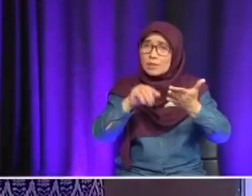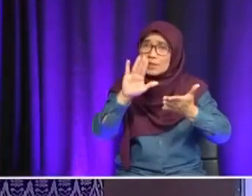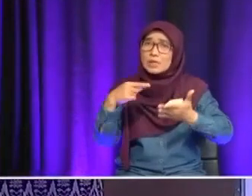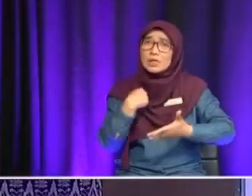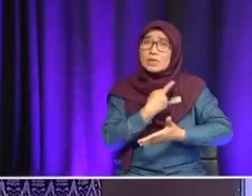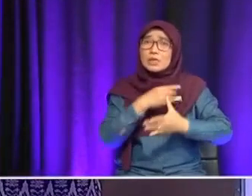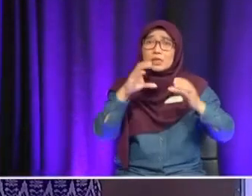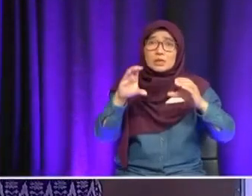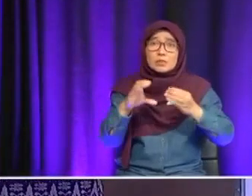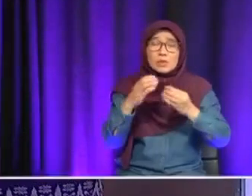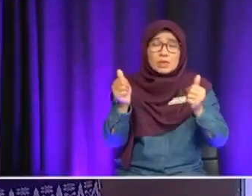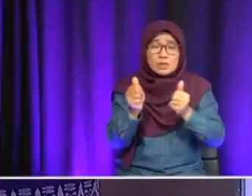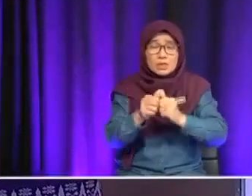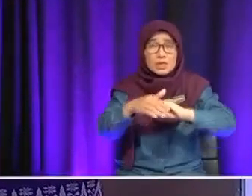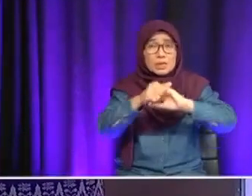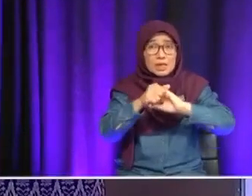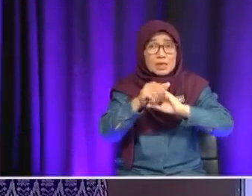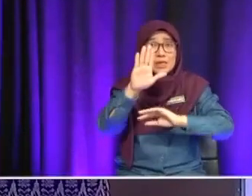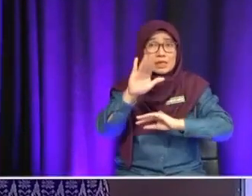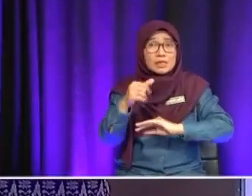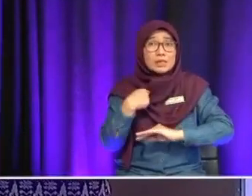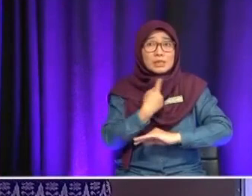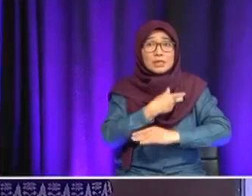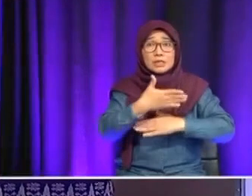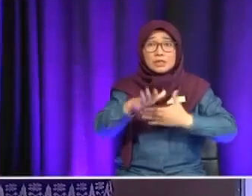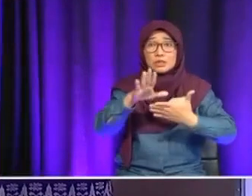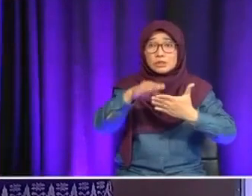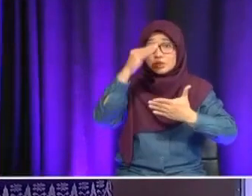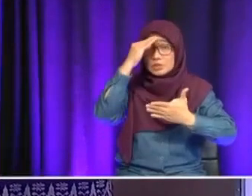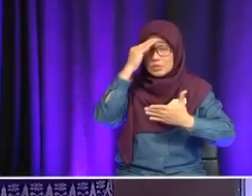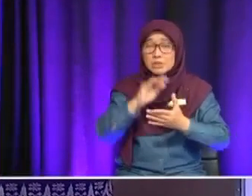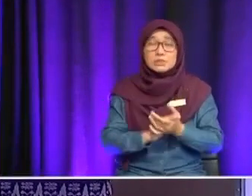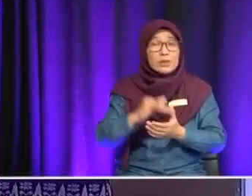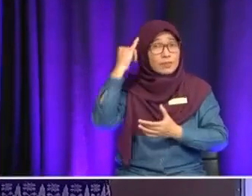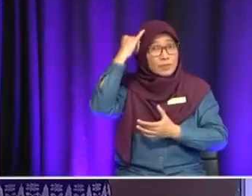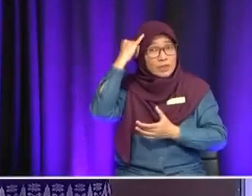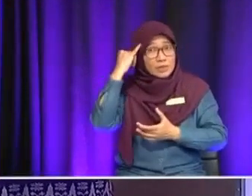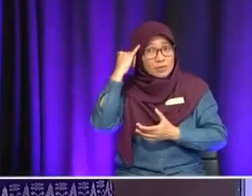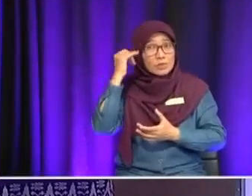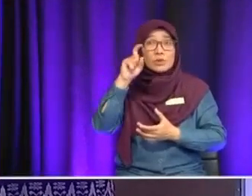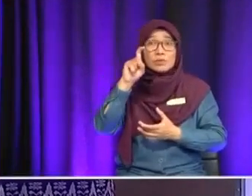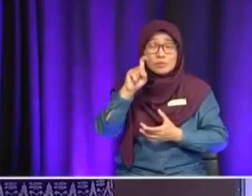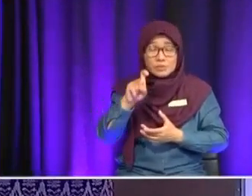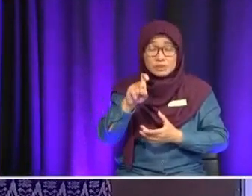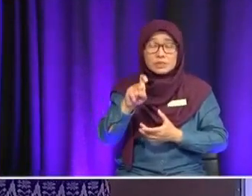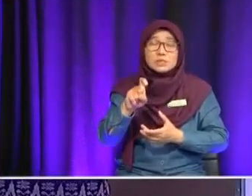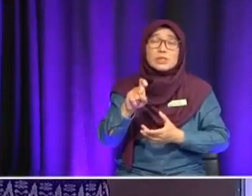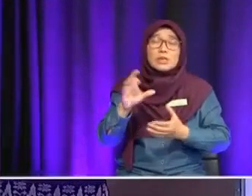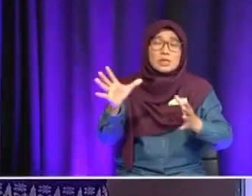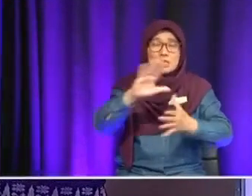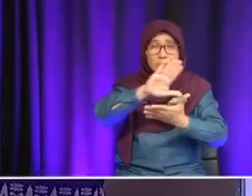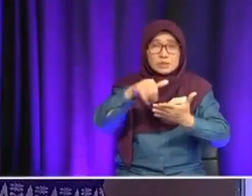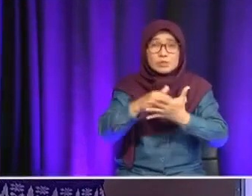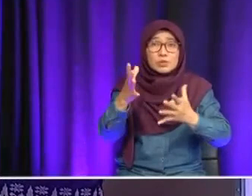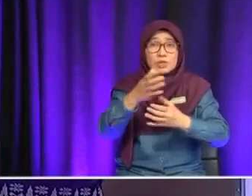orang lain tadi dengan akad yang kita dah pelajari. Jadi jangan sia-siakan ilmu pada hari ini. Semoga semua dapat manfaat. Dan